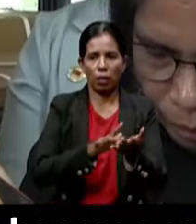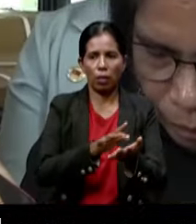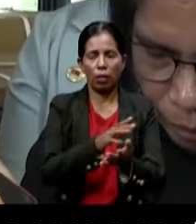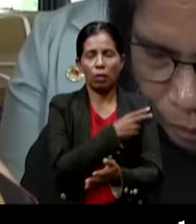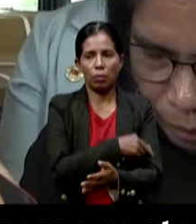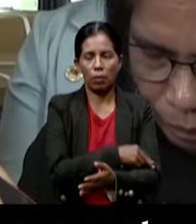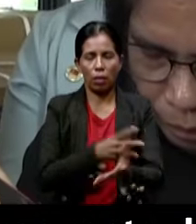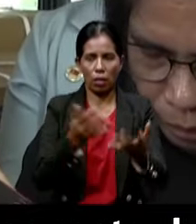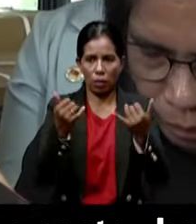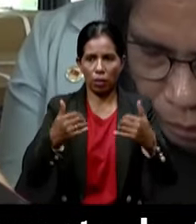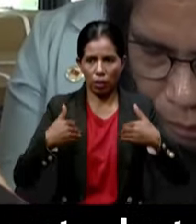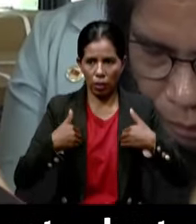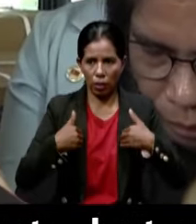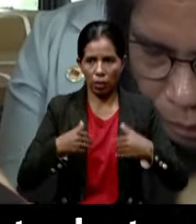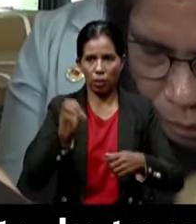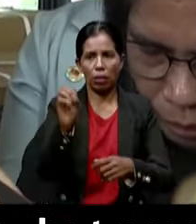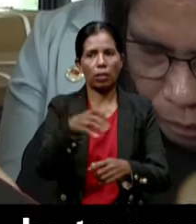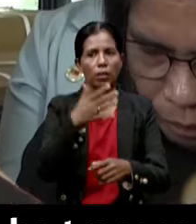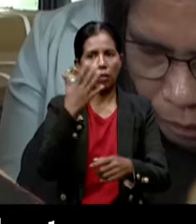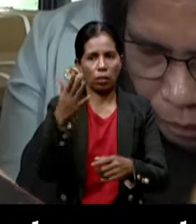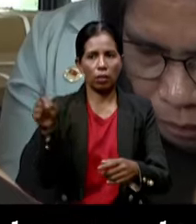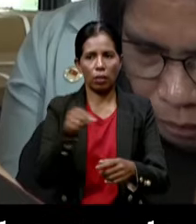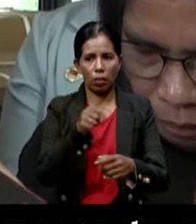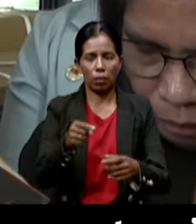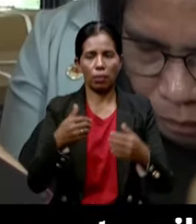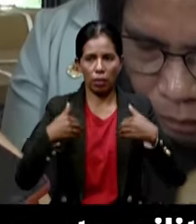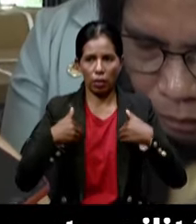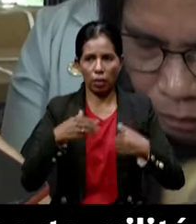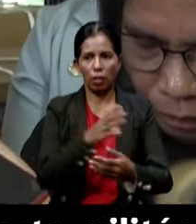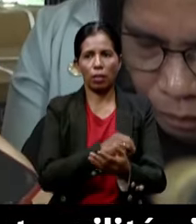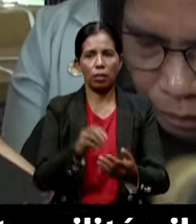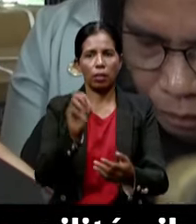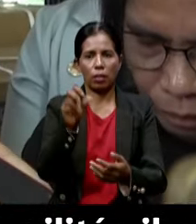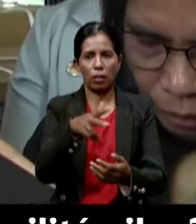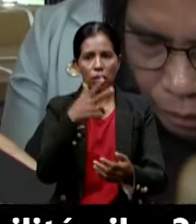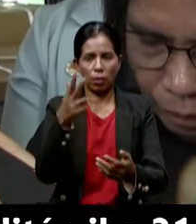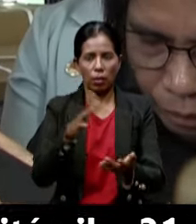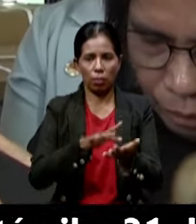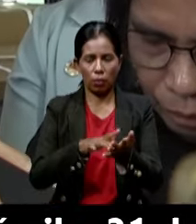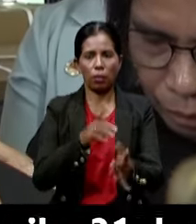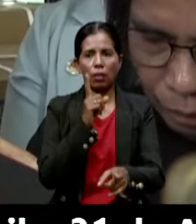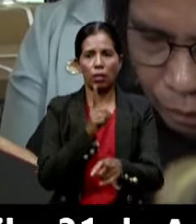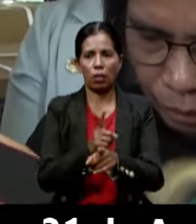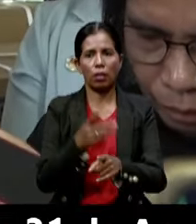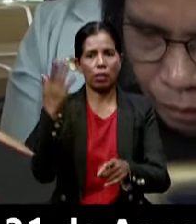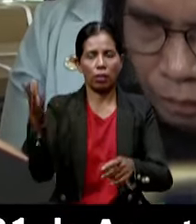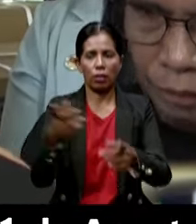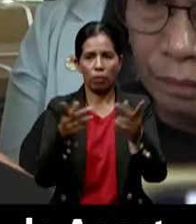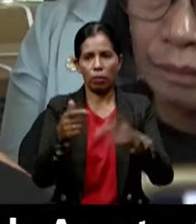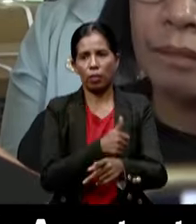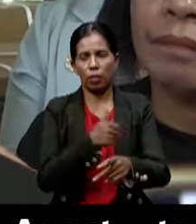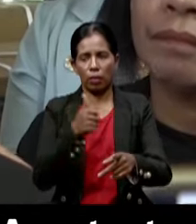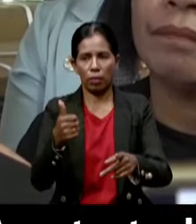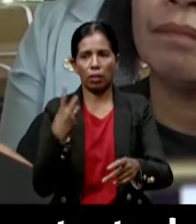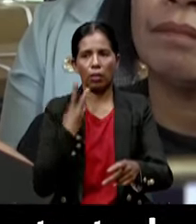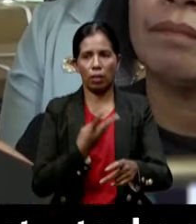hospital ni agora daron iha 14% ne standar normal hela. E consumabes 13% ne standar normal. Iha item-item balu tertentu ne